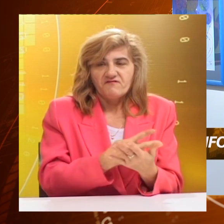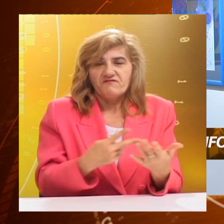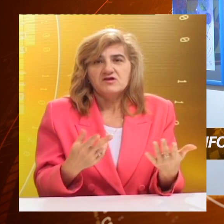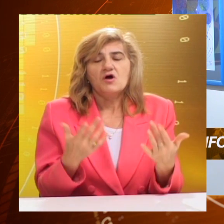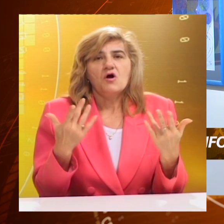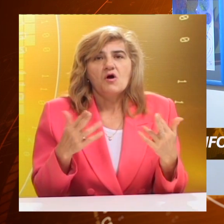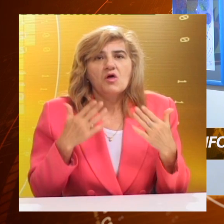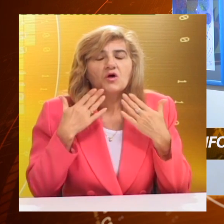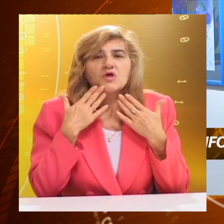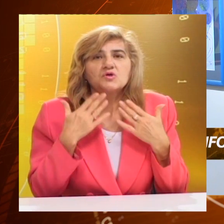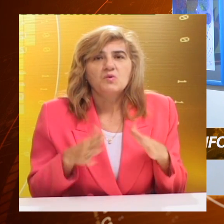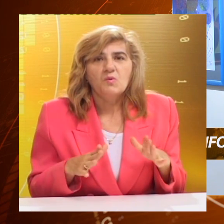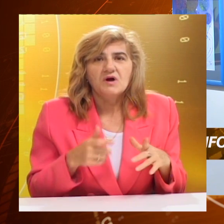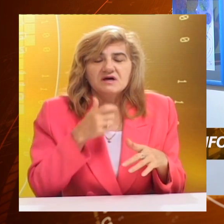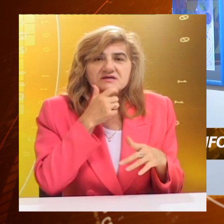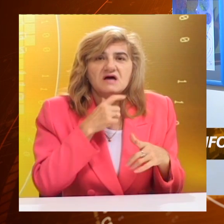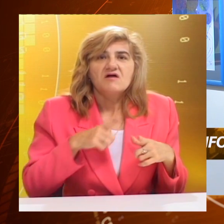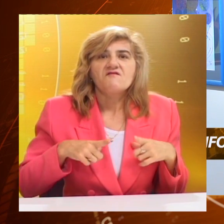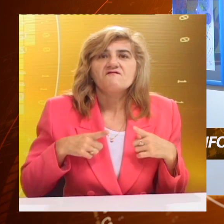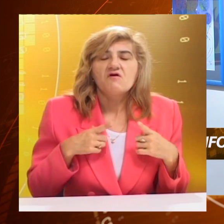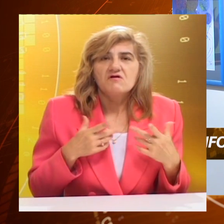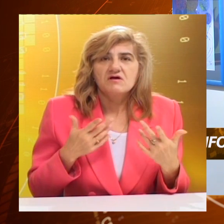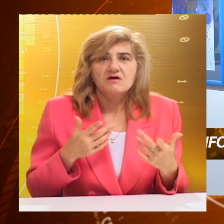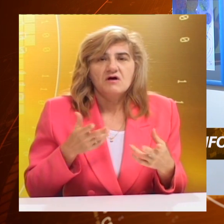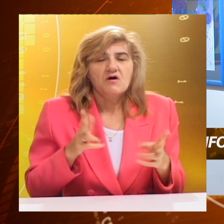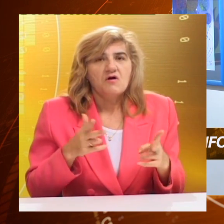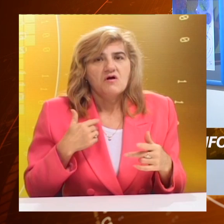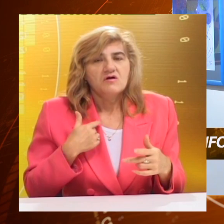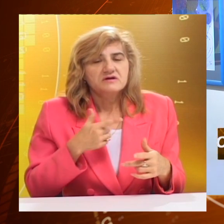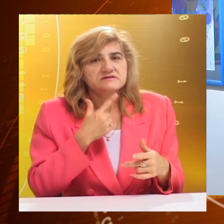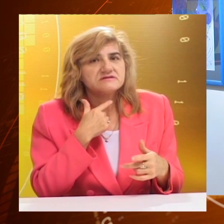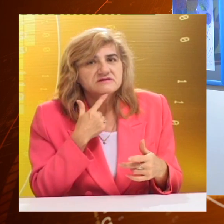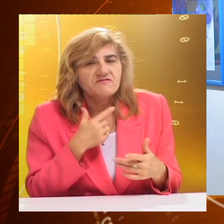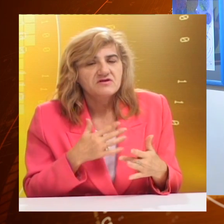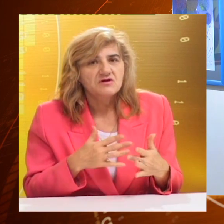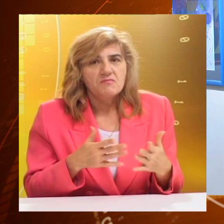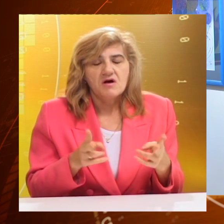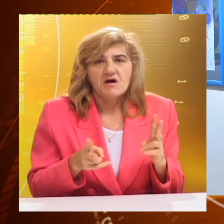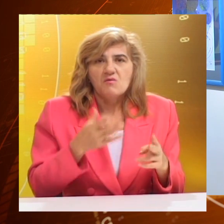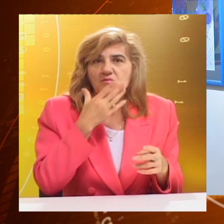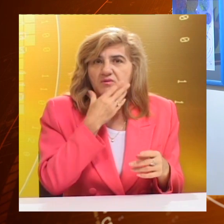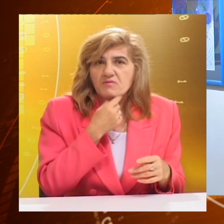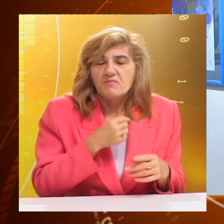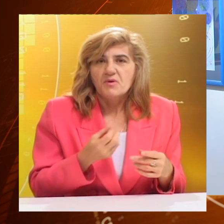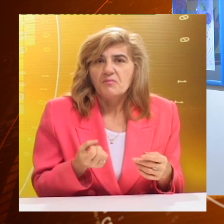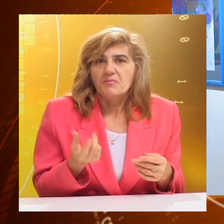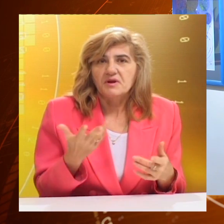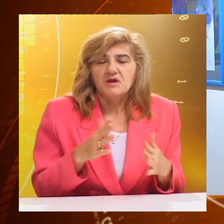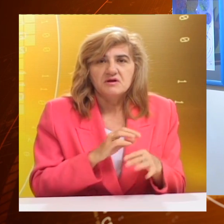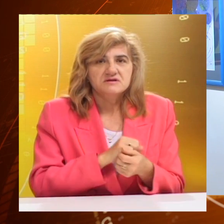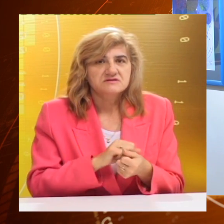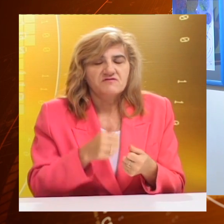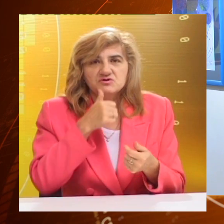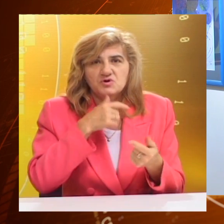ćete koliko duha ima u starijim ljudima, koliko volje za životom, koliko divljenja životu, koliko divljenja